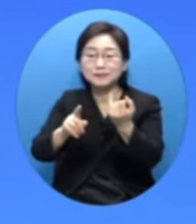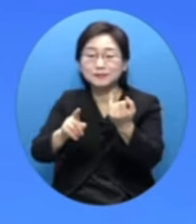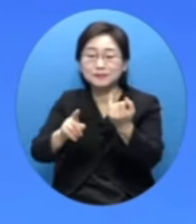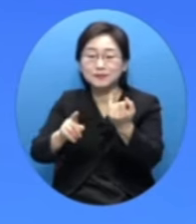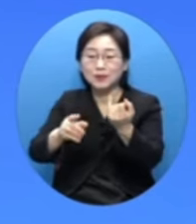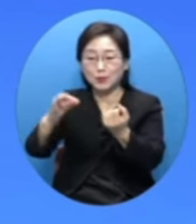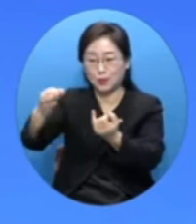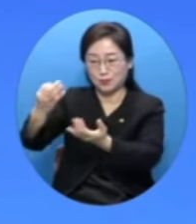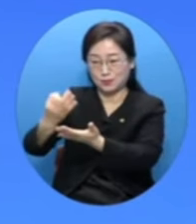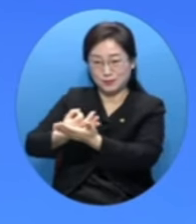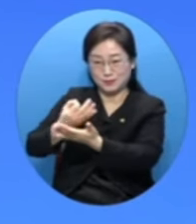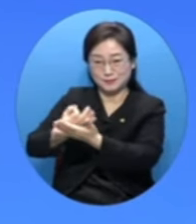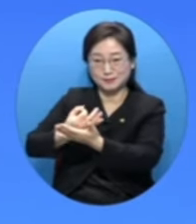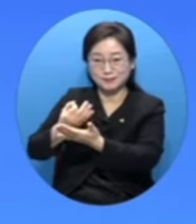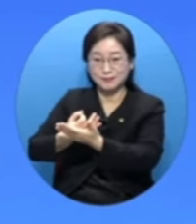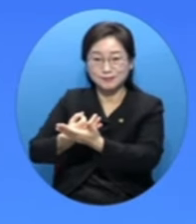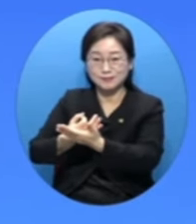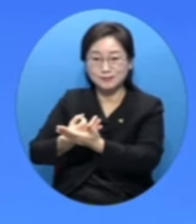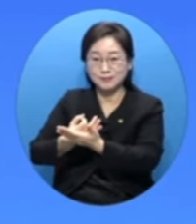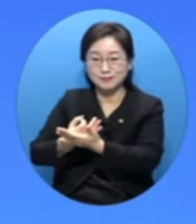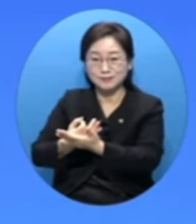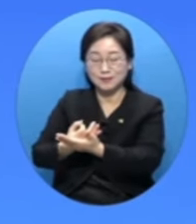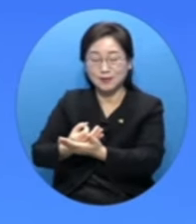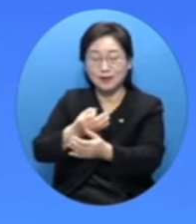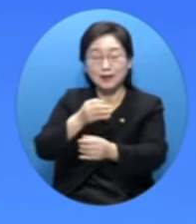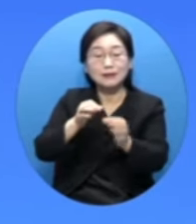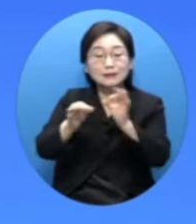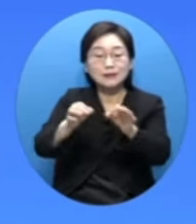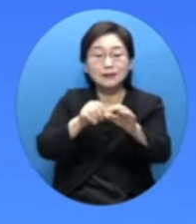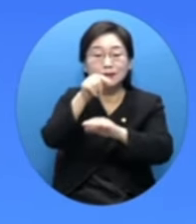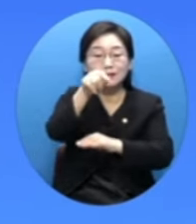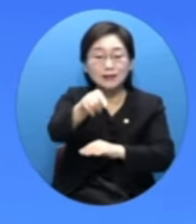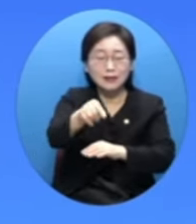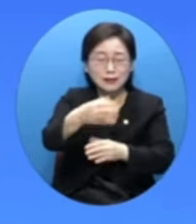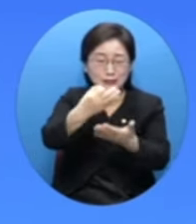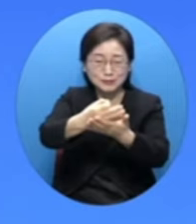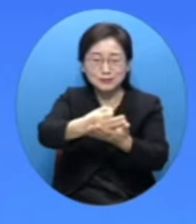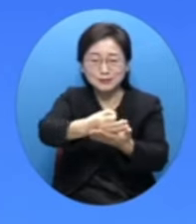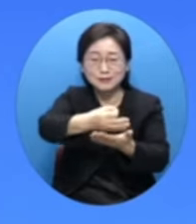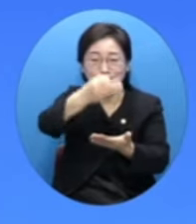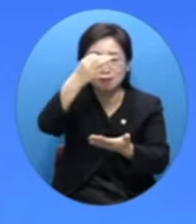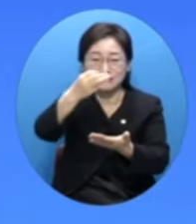돈이 생기면 그 돈을 가지고 시장에 나가서 비싼